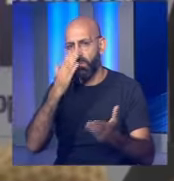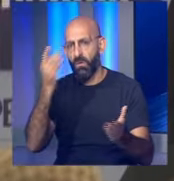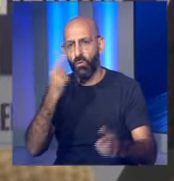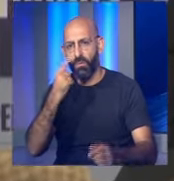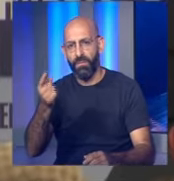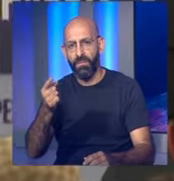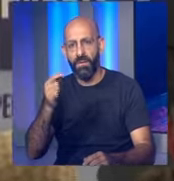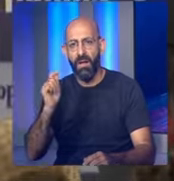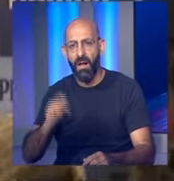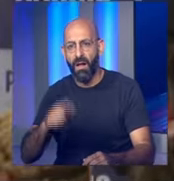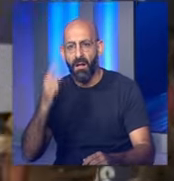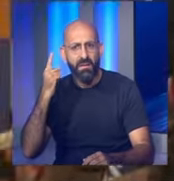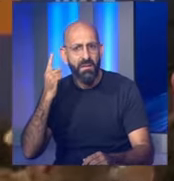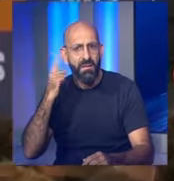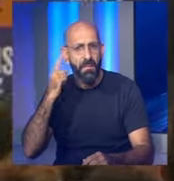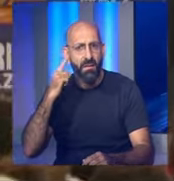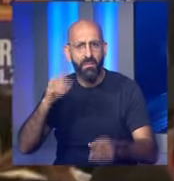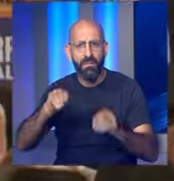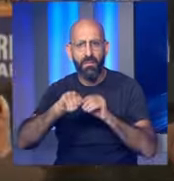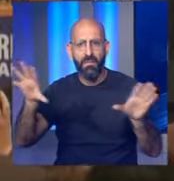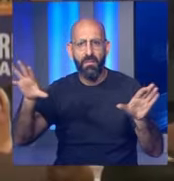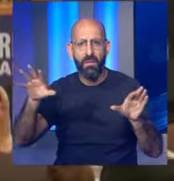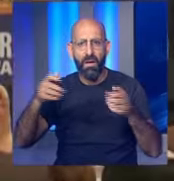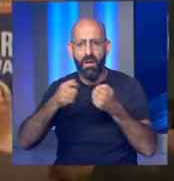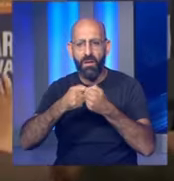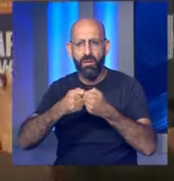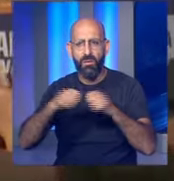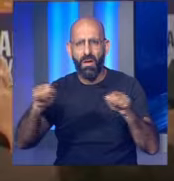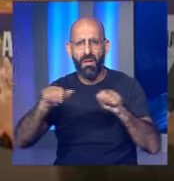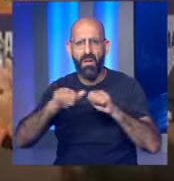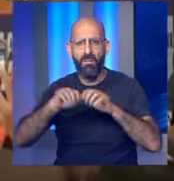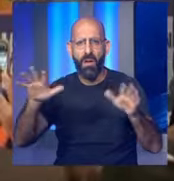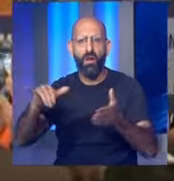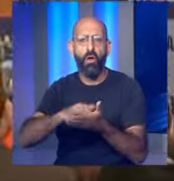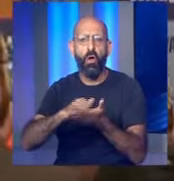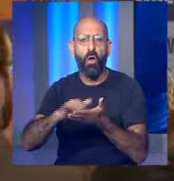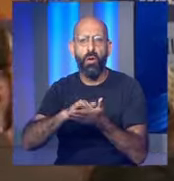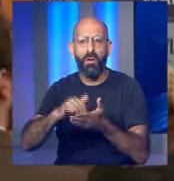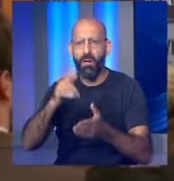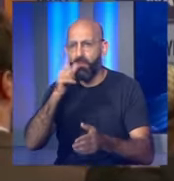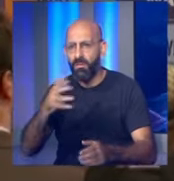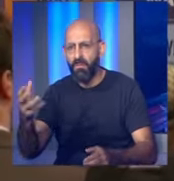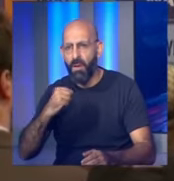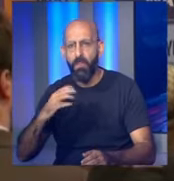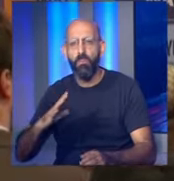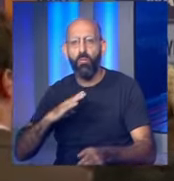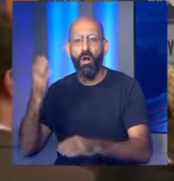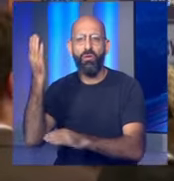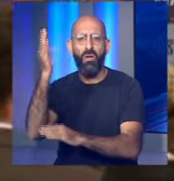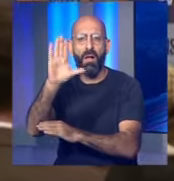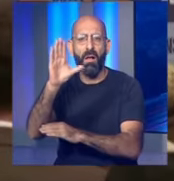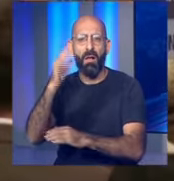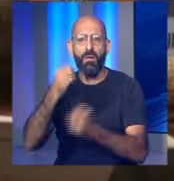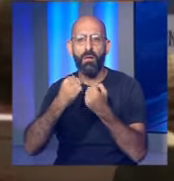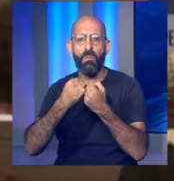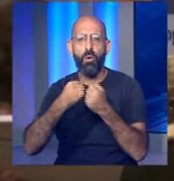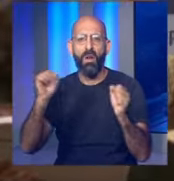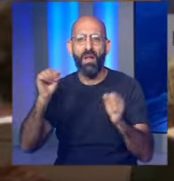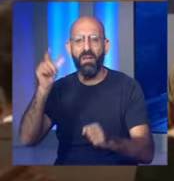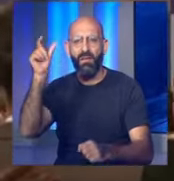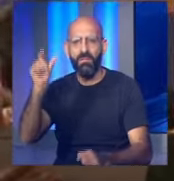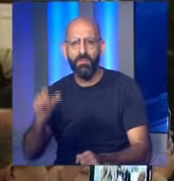زعماء العالم مرعوبون مما يمكن أن تفعله عودته إلى البيت الأبيض بالنسبة للحكم الديمقراطي في جميع